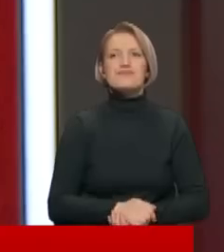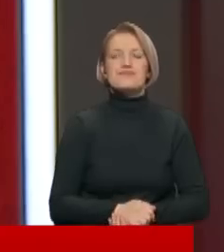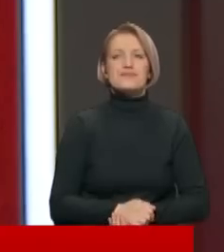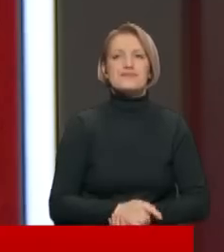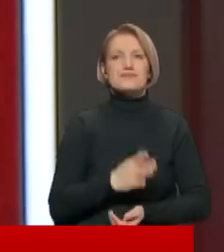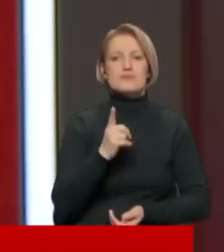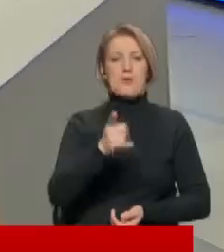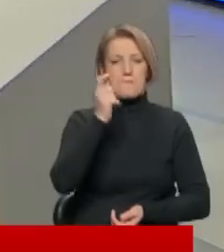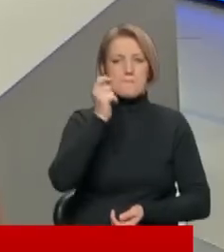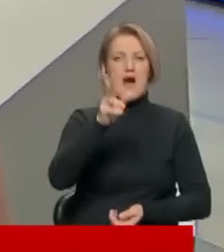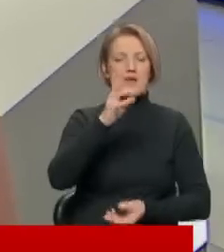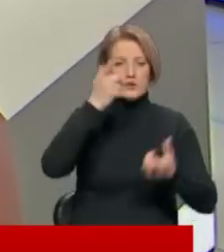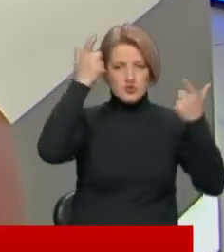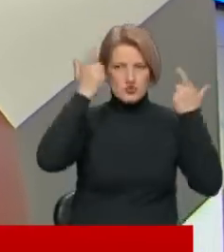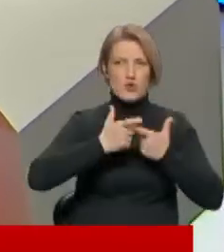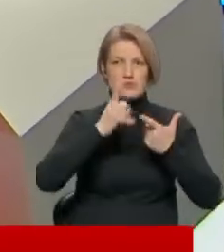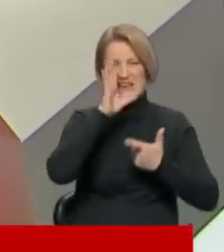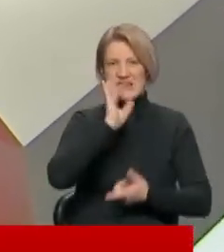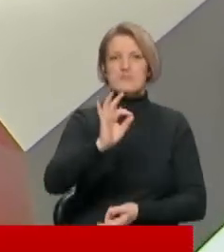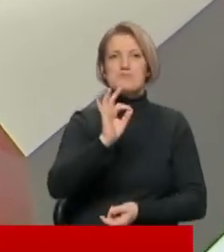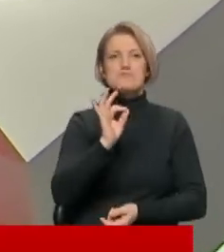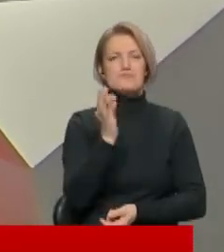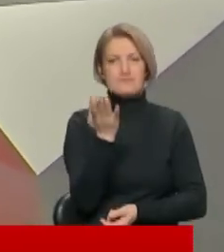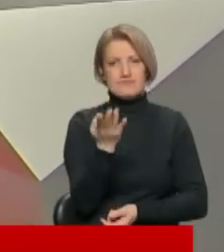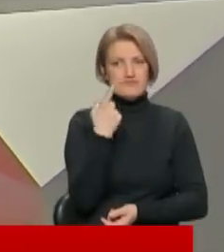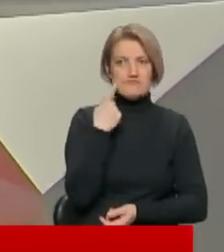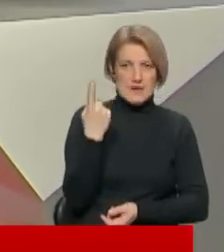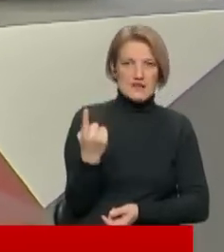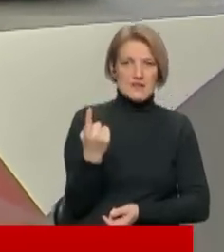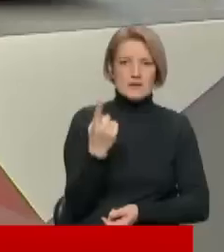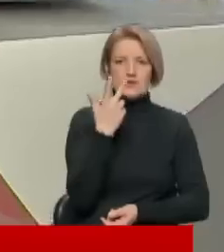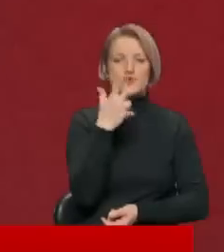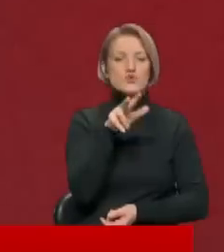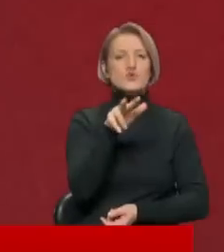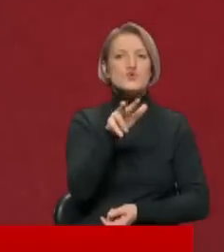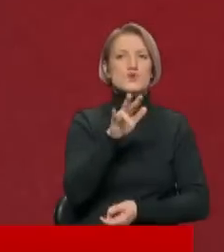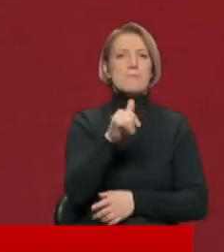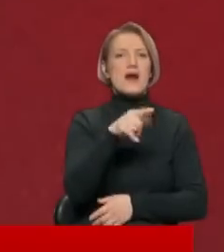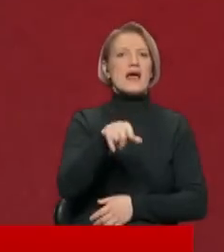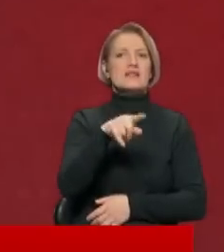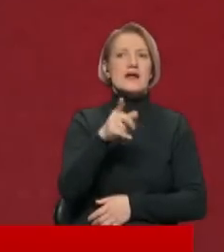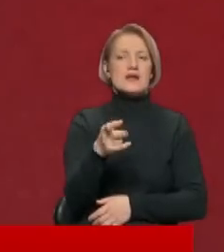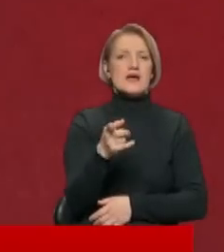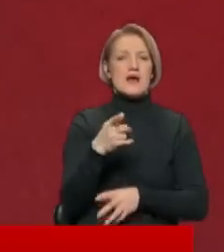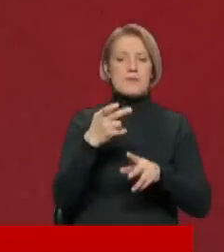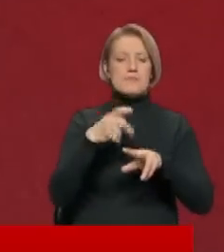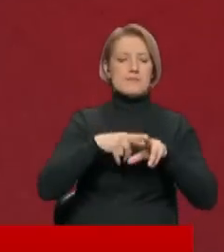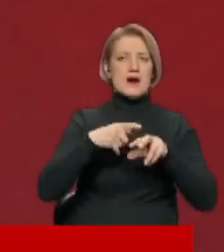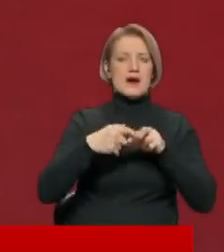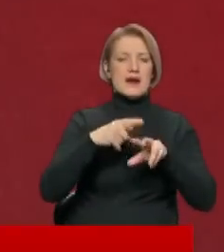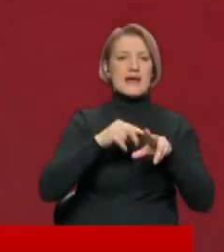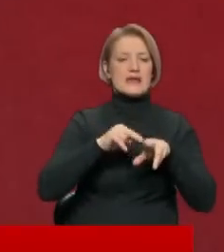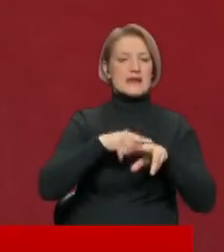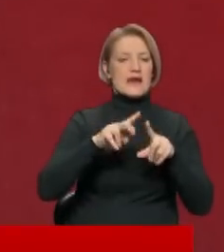ya bu pahalılığın sorumlusu kimdir diye dönülüp bakıldı 3 harfli marketler bulundu perakendeciler